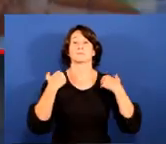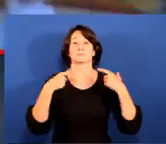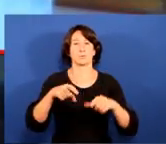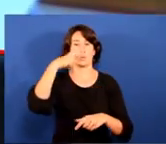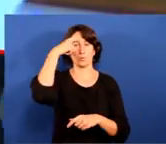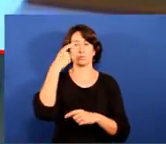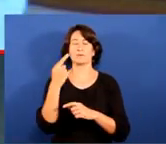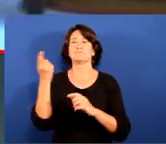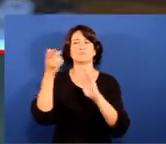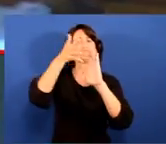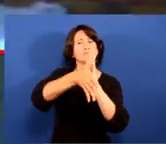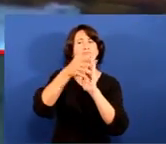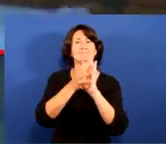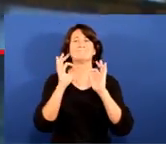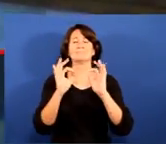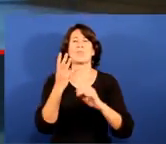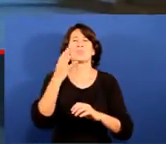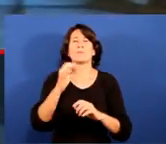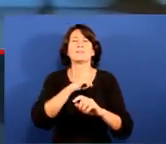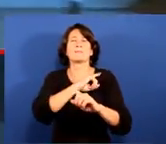daude. Web orrialdean